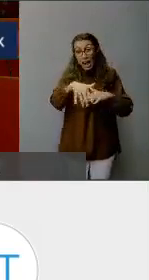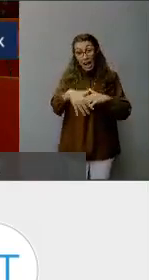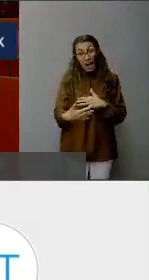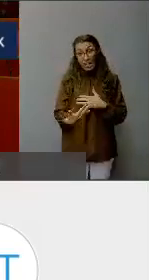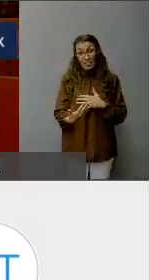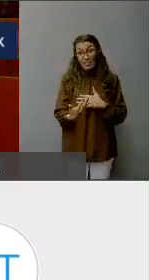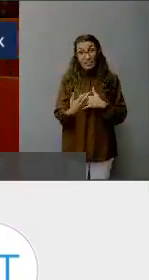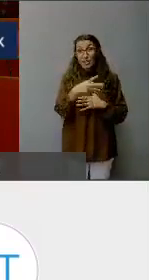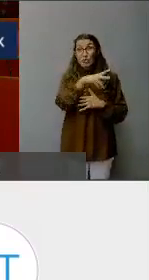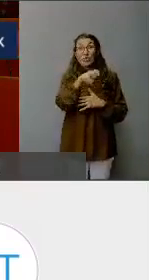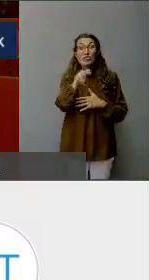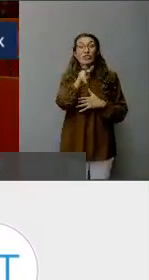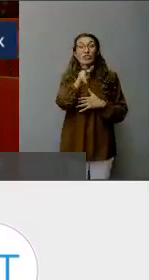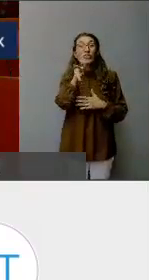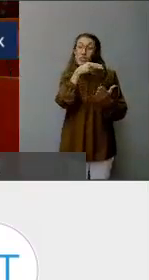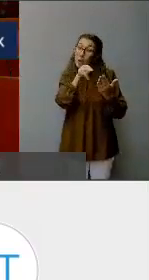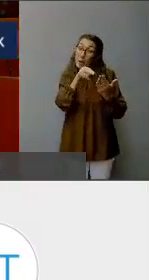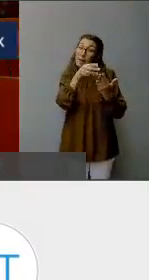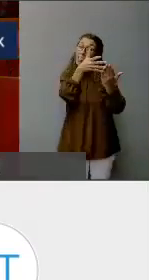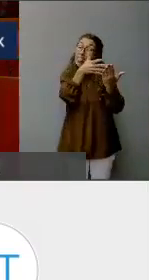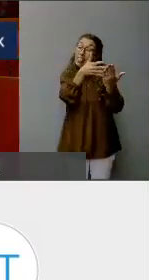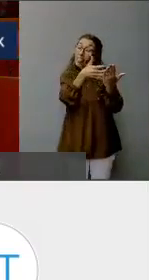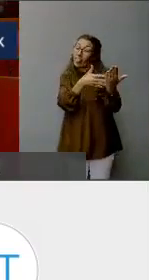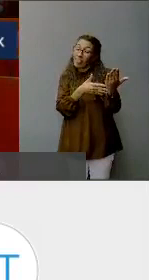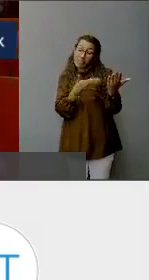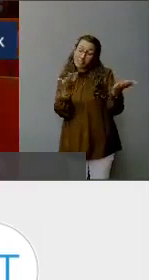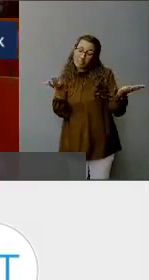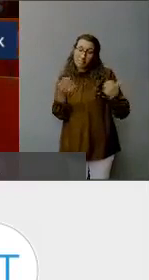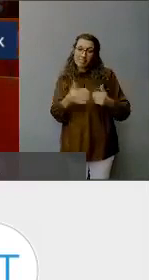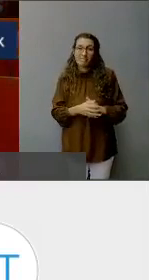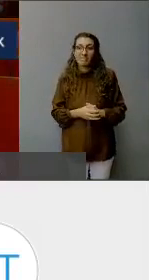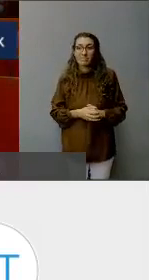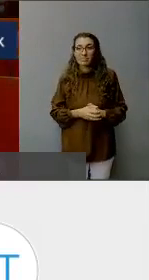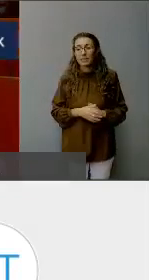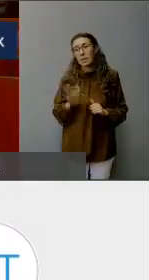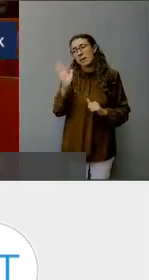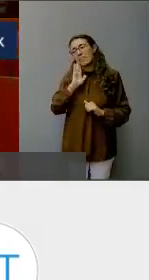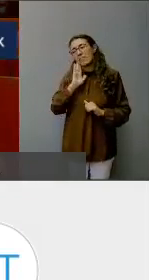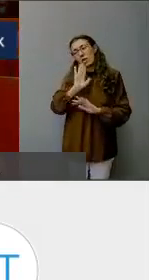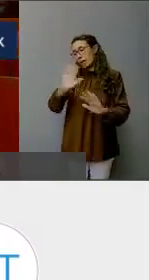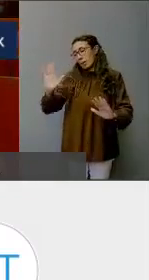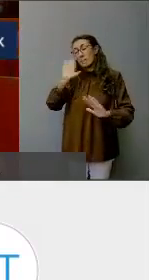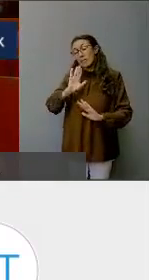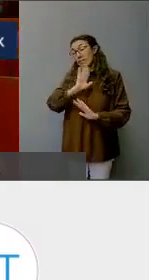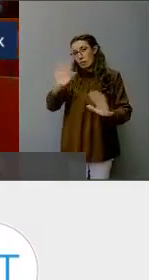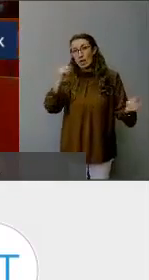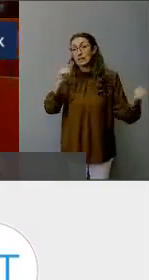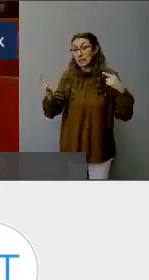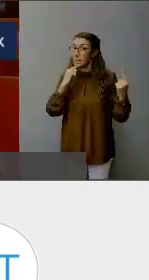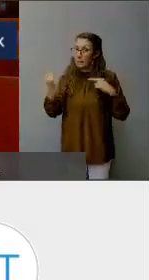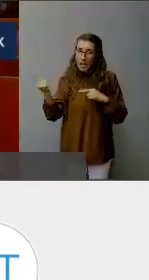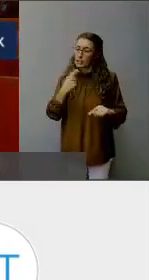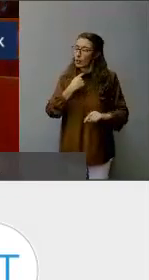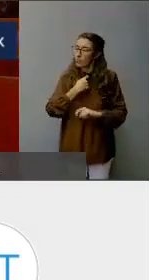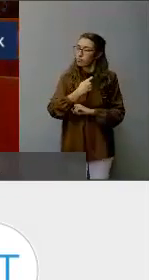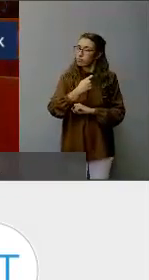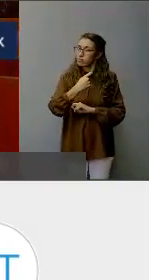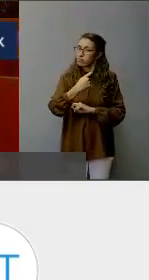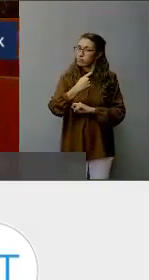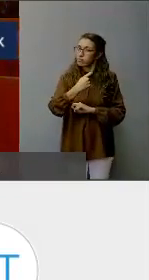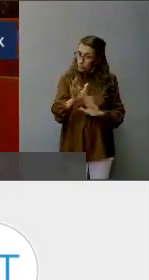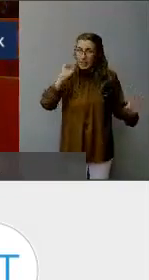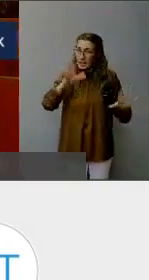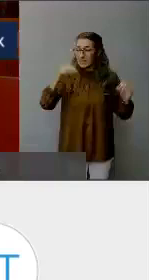222 emendamenti per quella via per cortesia per ora il dibattito sarà lungo quindi se